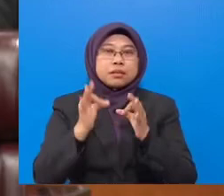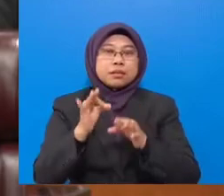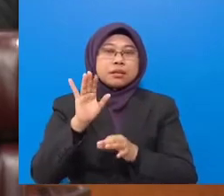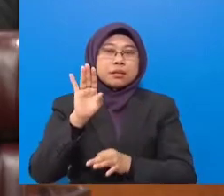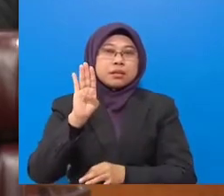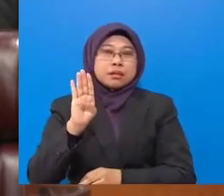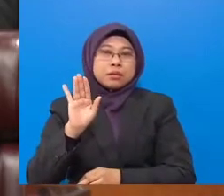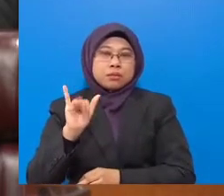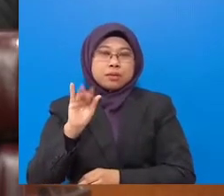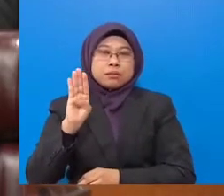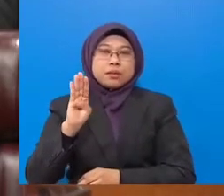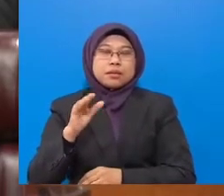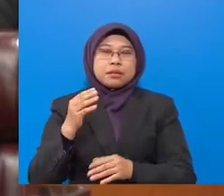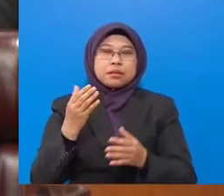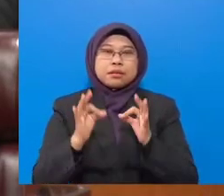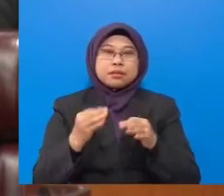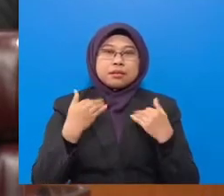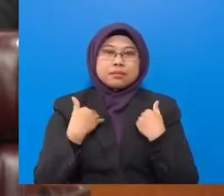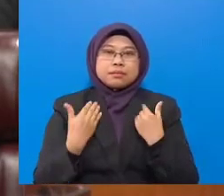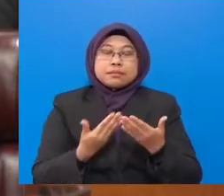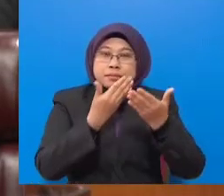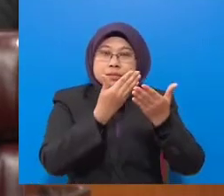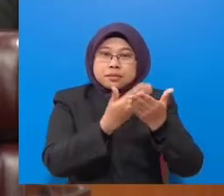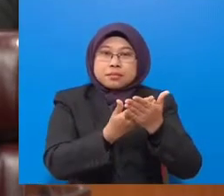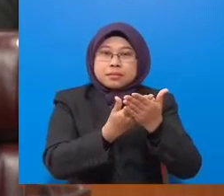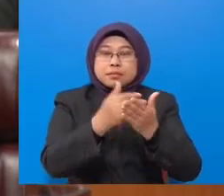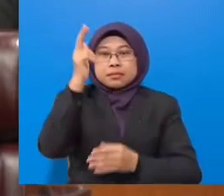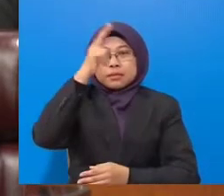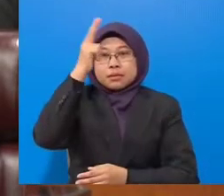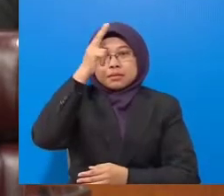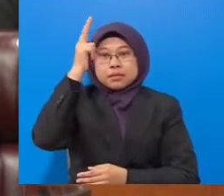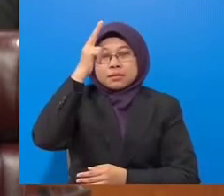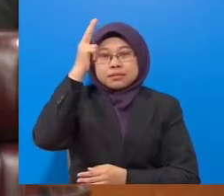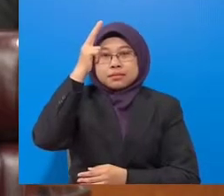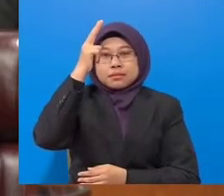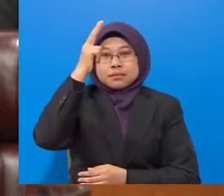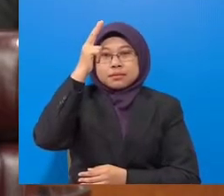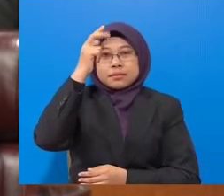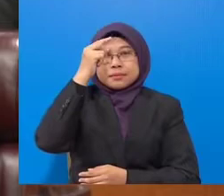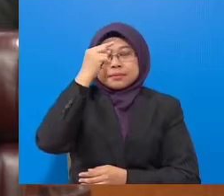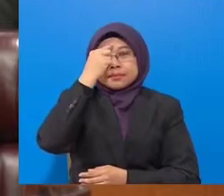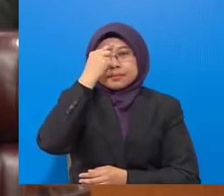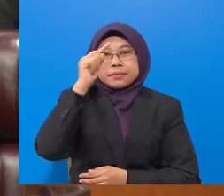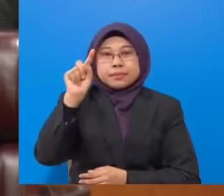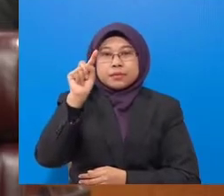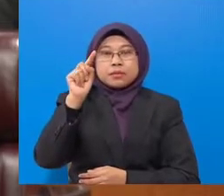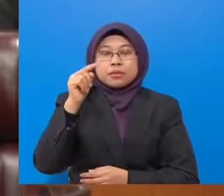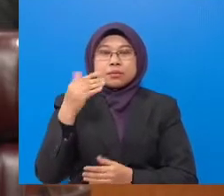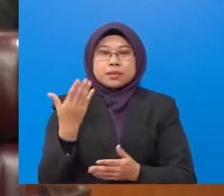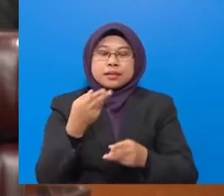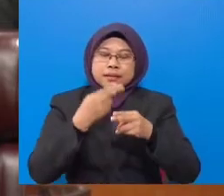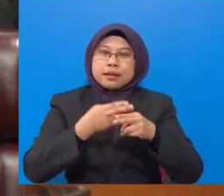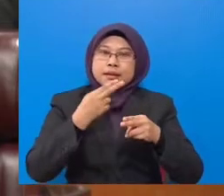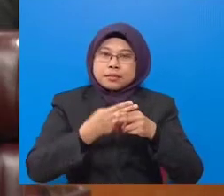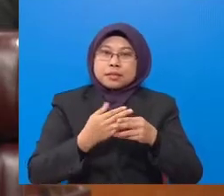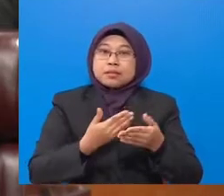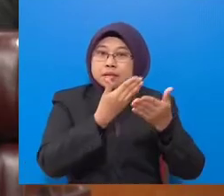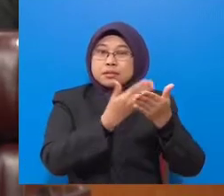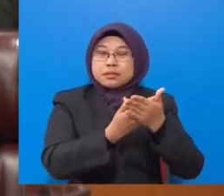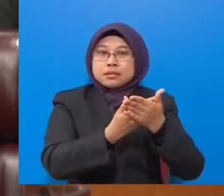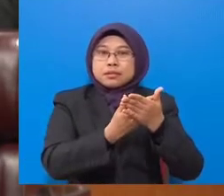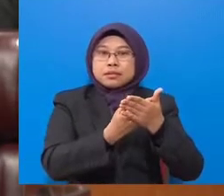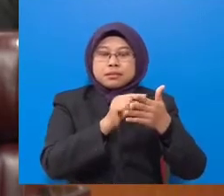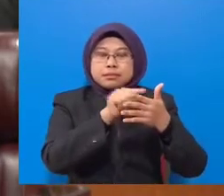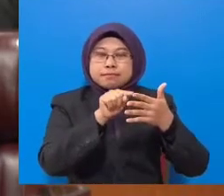bawah Manado ingin mencadangkan kepada pihak kerajaan supaya beberapa namo ataupun